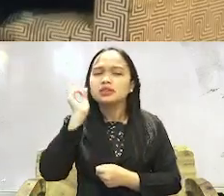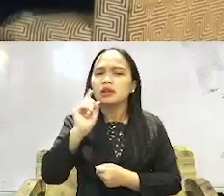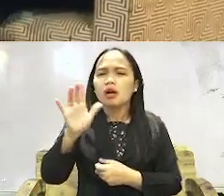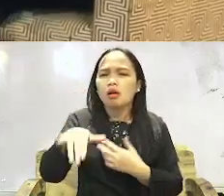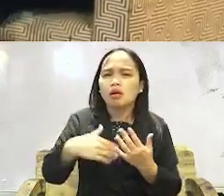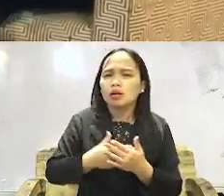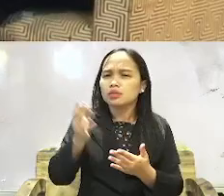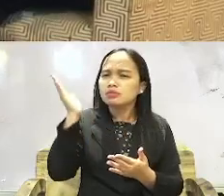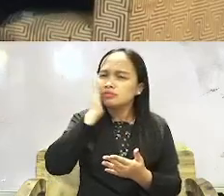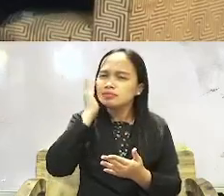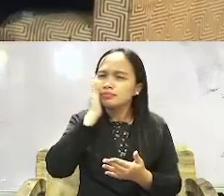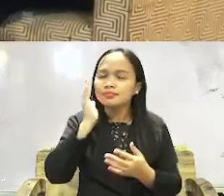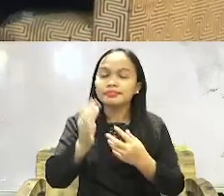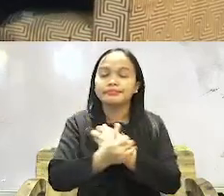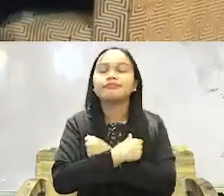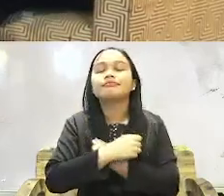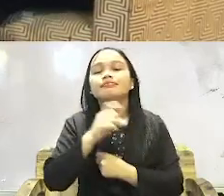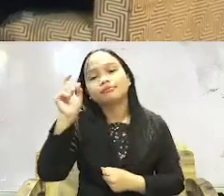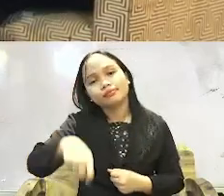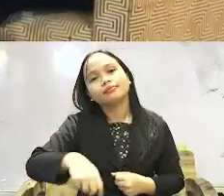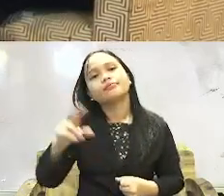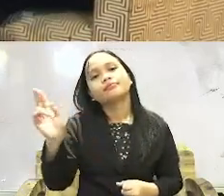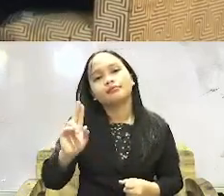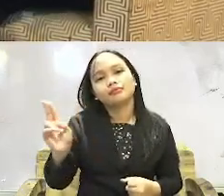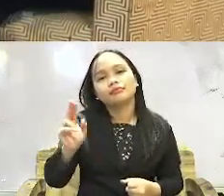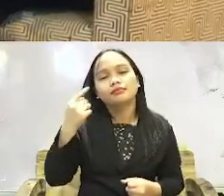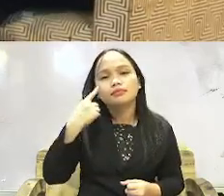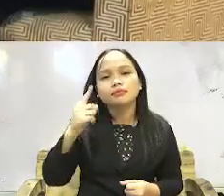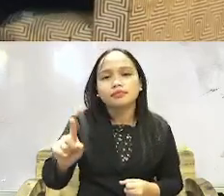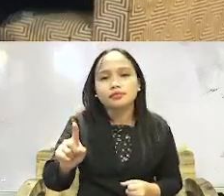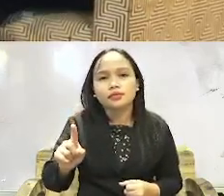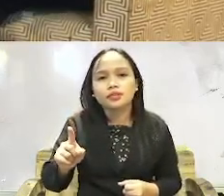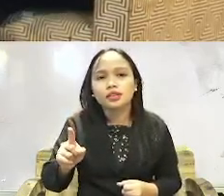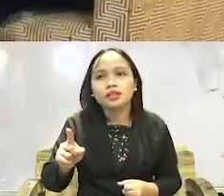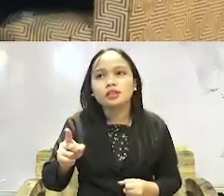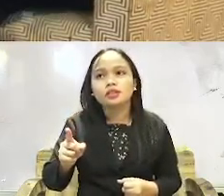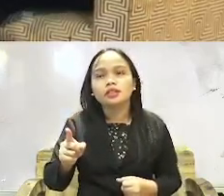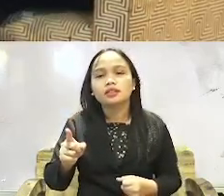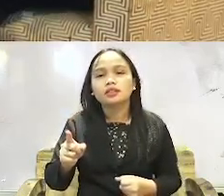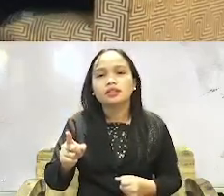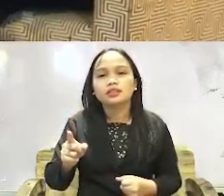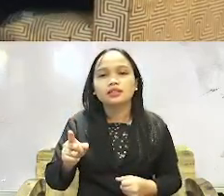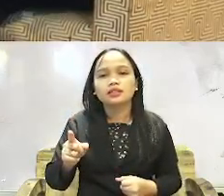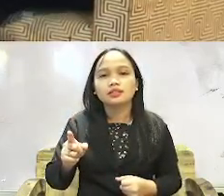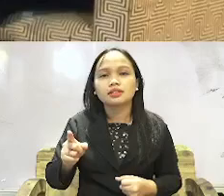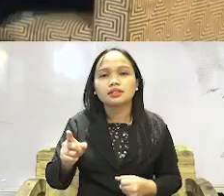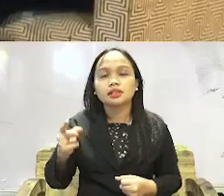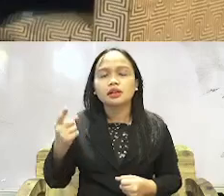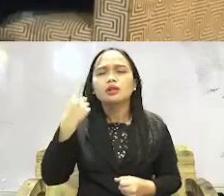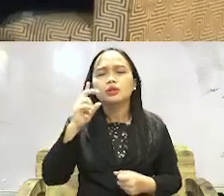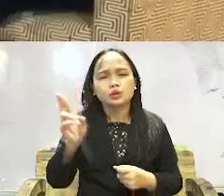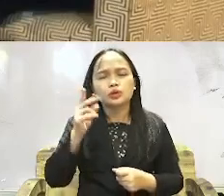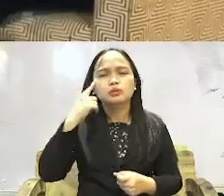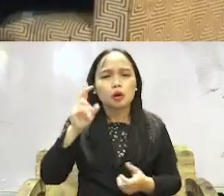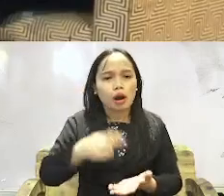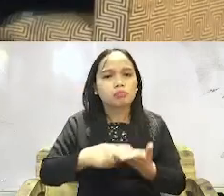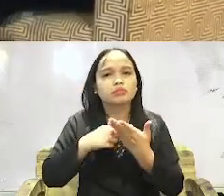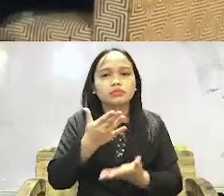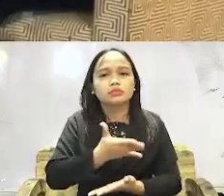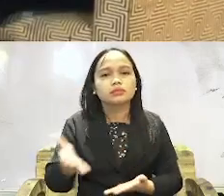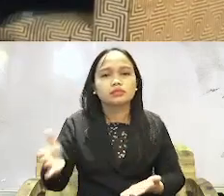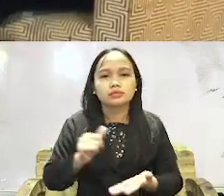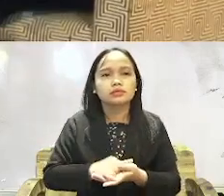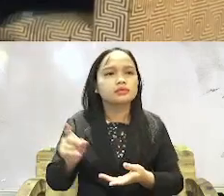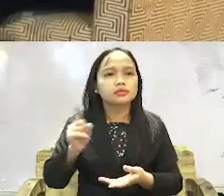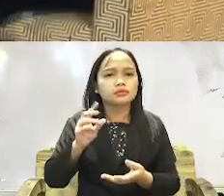word love ay dapat ginagamit yan sa makakatulong sa'yo. Amen. Amen. You see, yan dapat